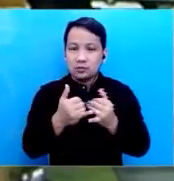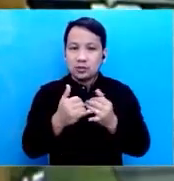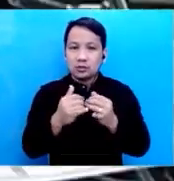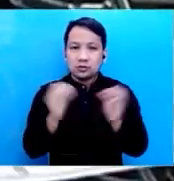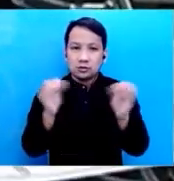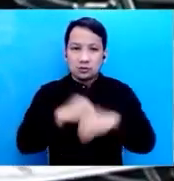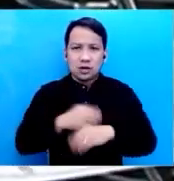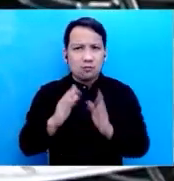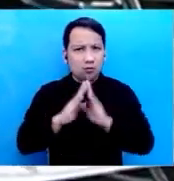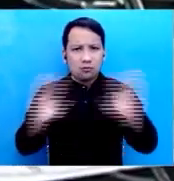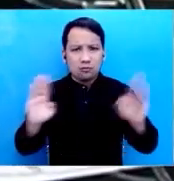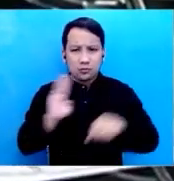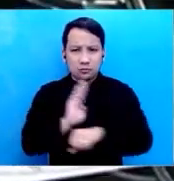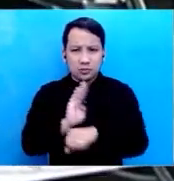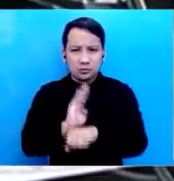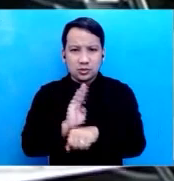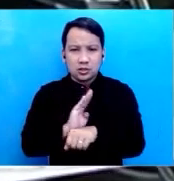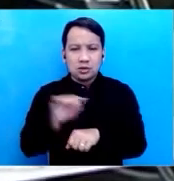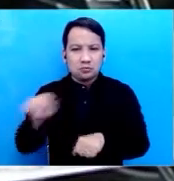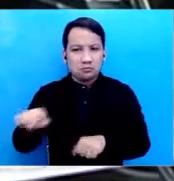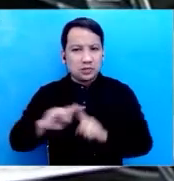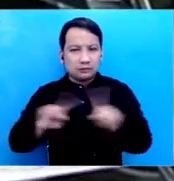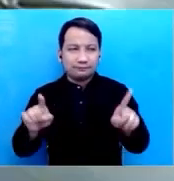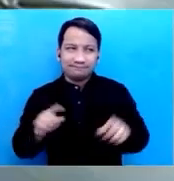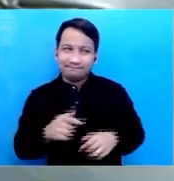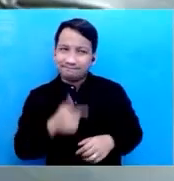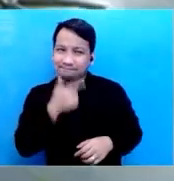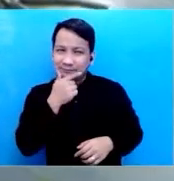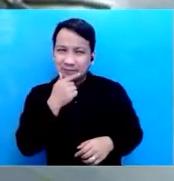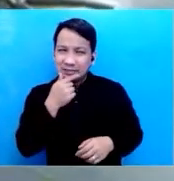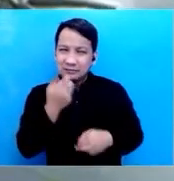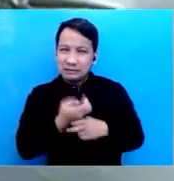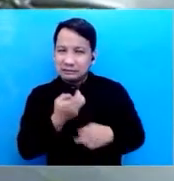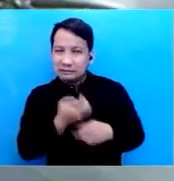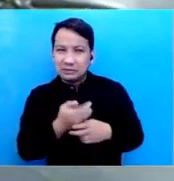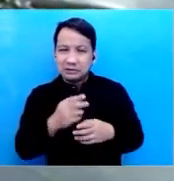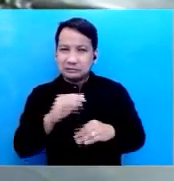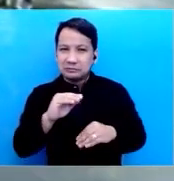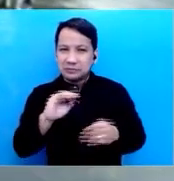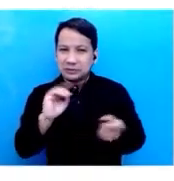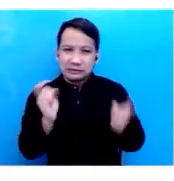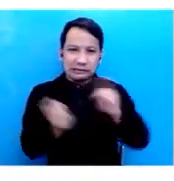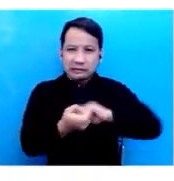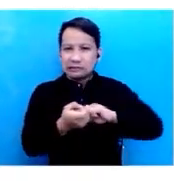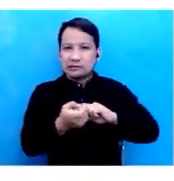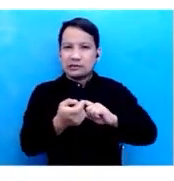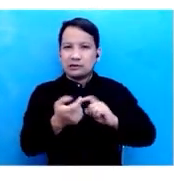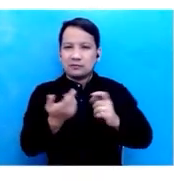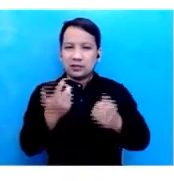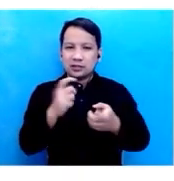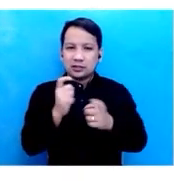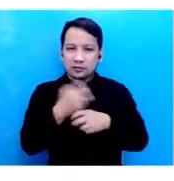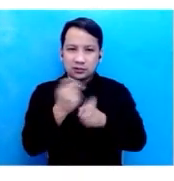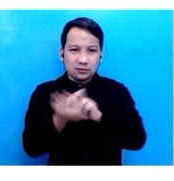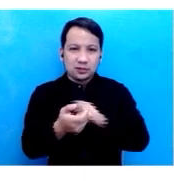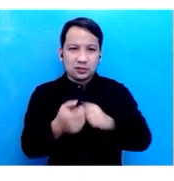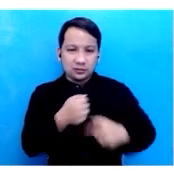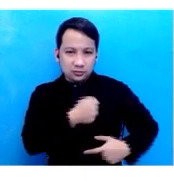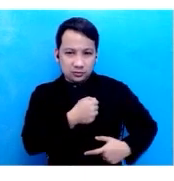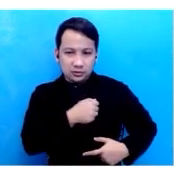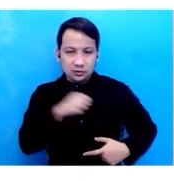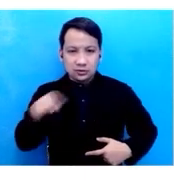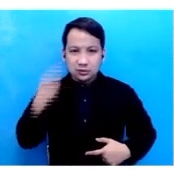negosyo, pero may mga kapatid tayong maninibago sa ipatutupad na new normal. Tulad ng security guard na si